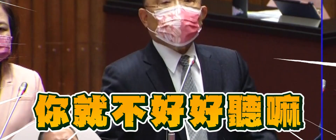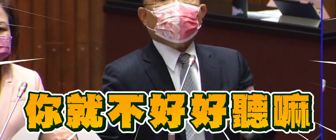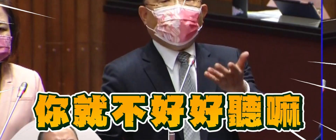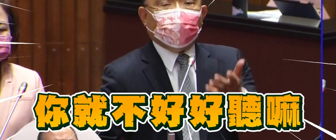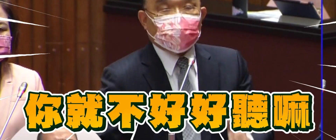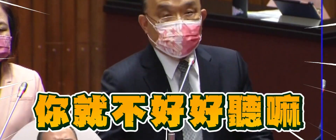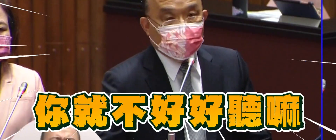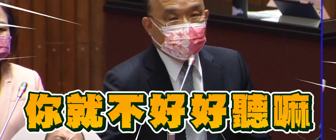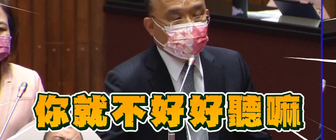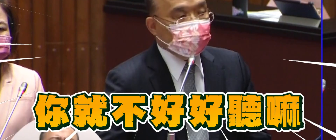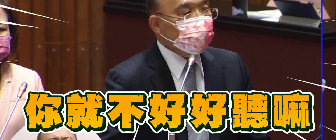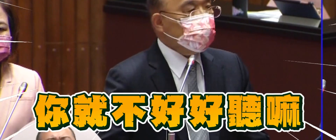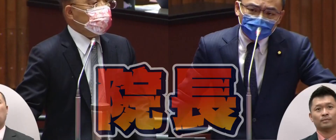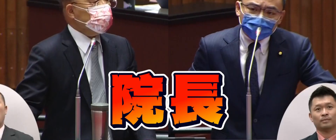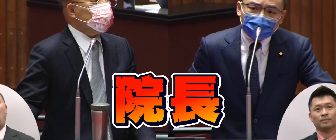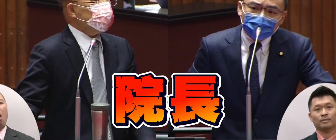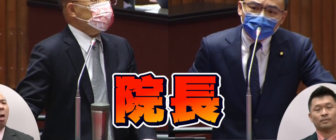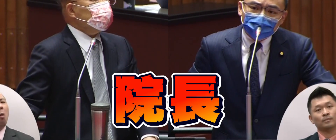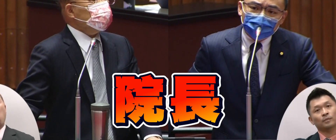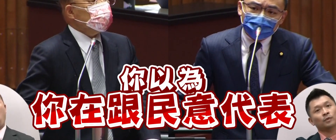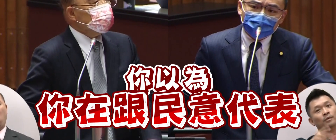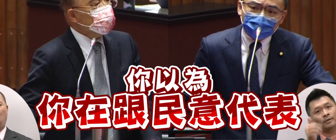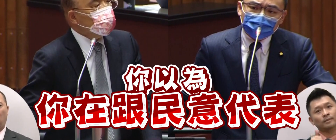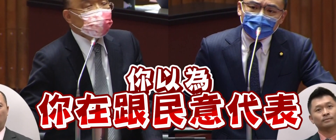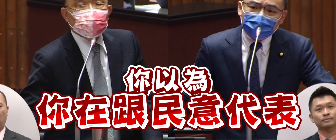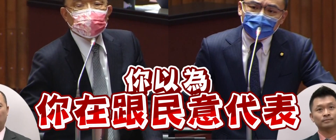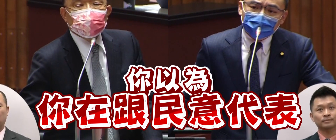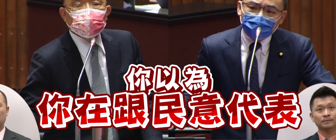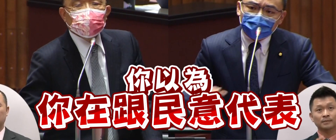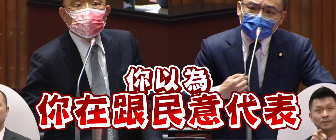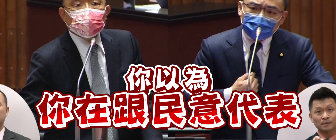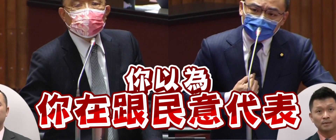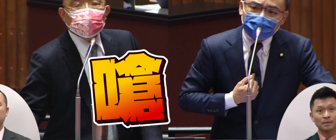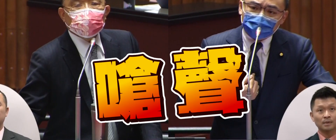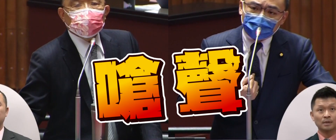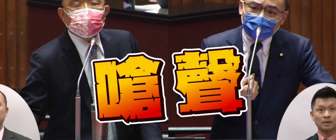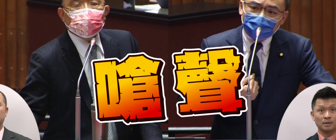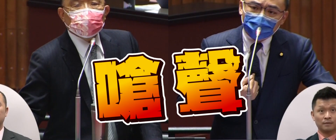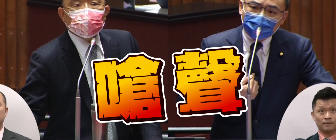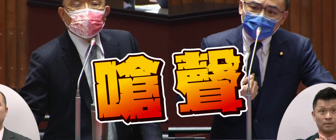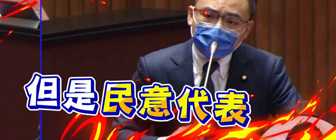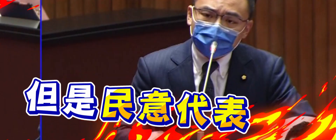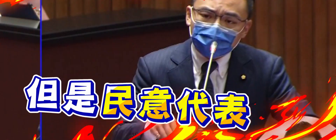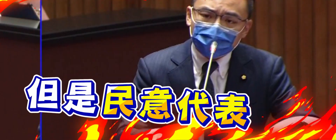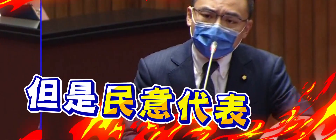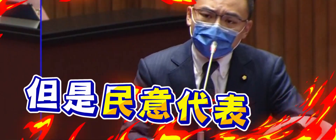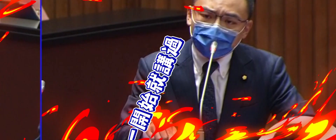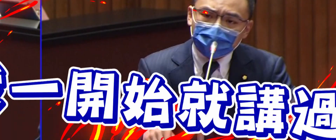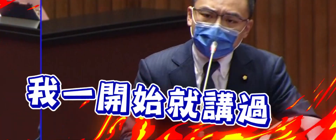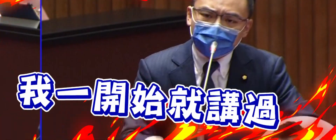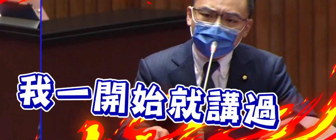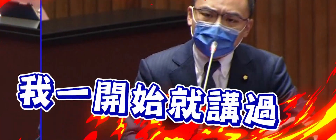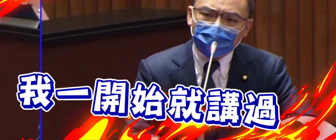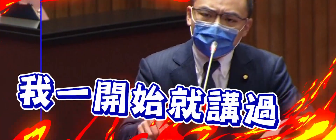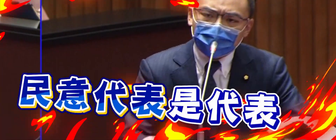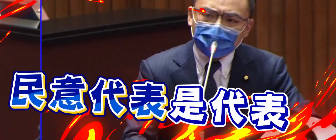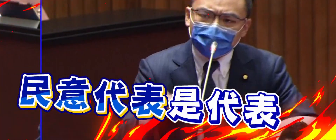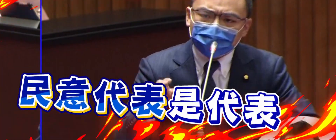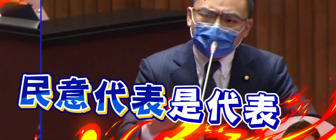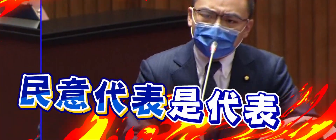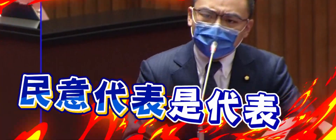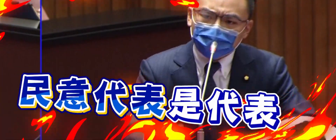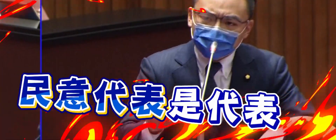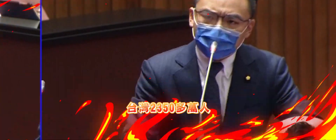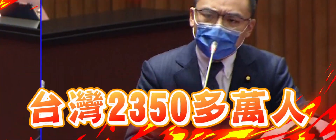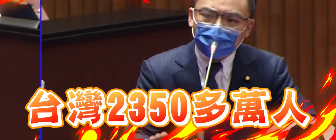话？ 不好听嘛， 院长，你以为你在跟民意代表呛虾？但是民意代表，我一开始就讲过，民意代